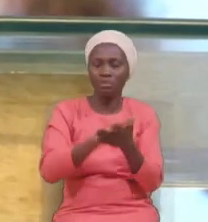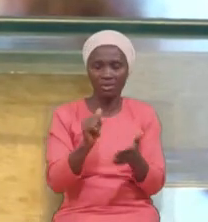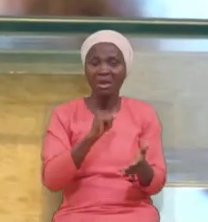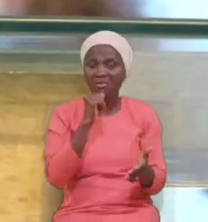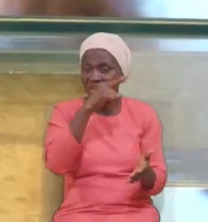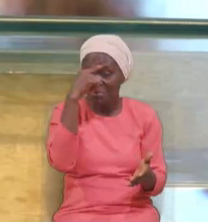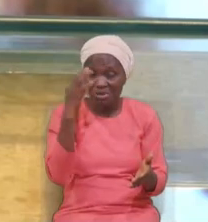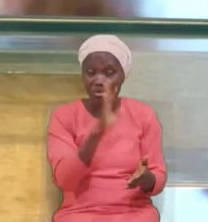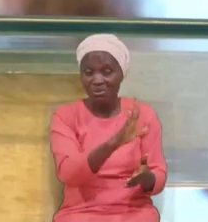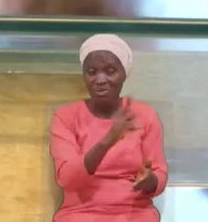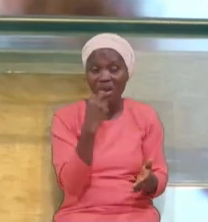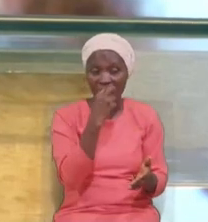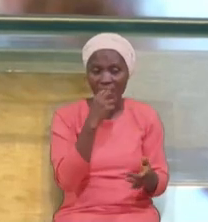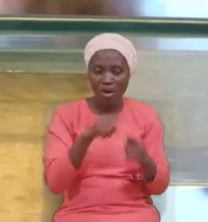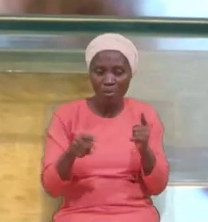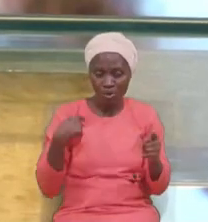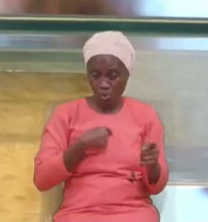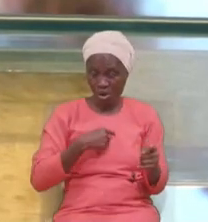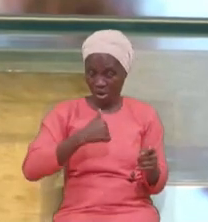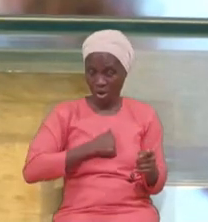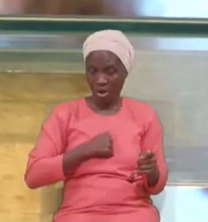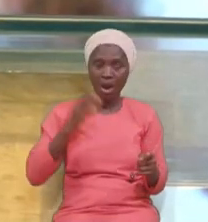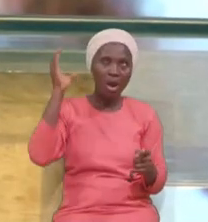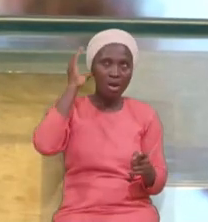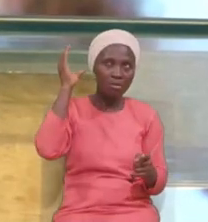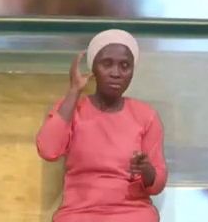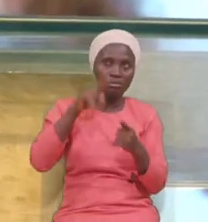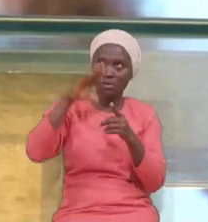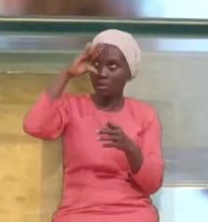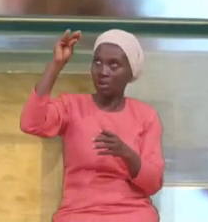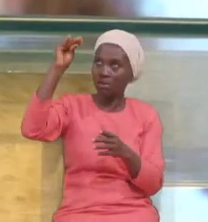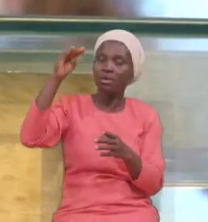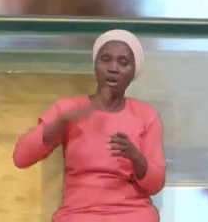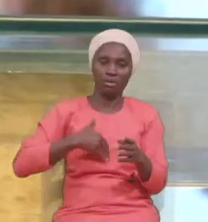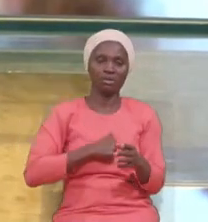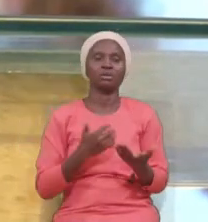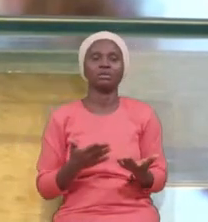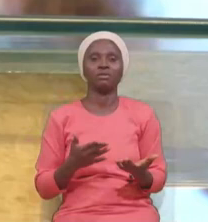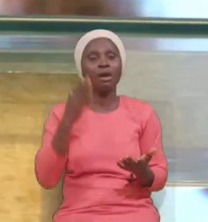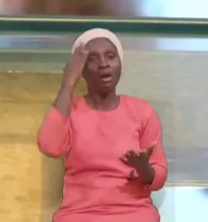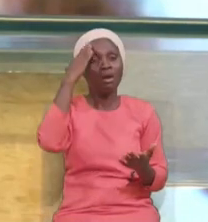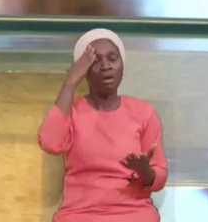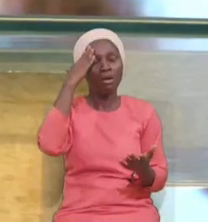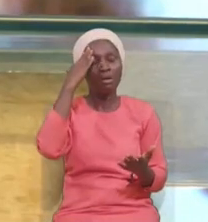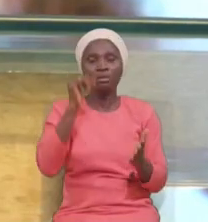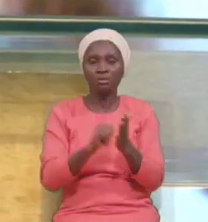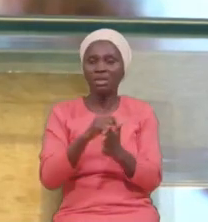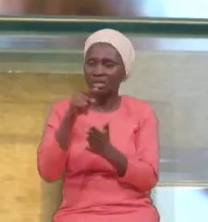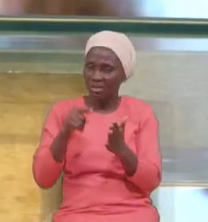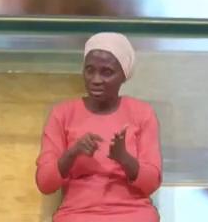et nous savons qu'il est vraiment le Sauveur du